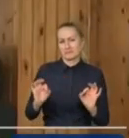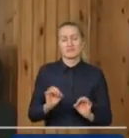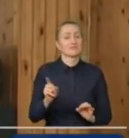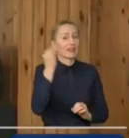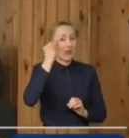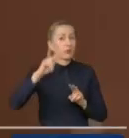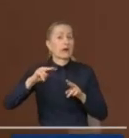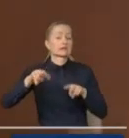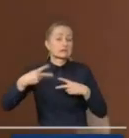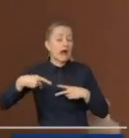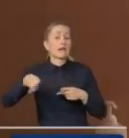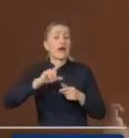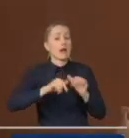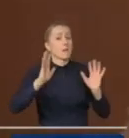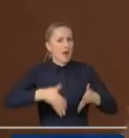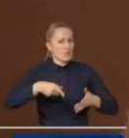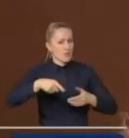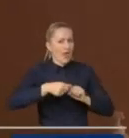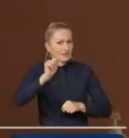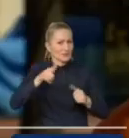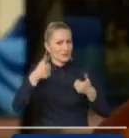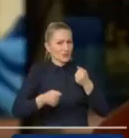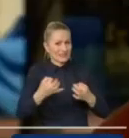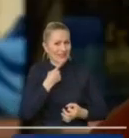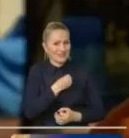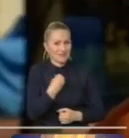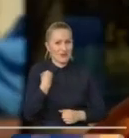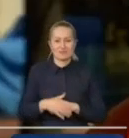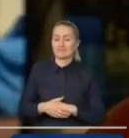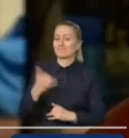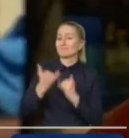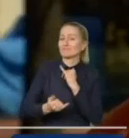ale próbna matura w szkole. Dziś egzamin z języka polskiego. Jeżeli młoda